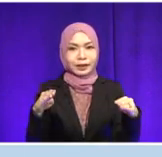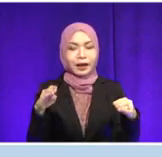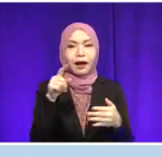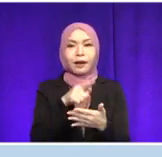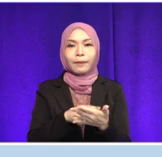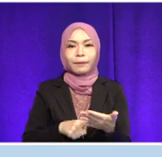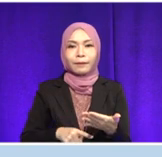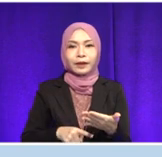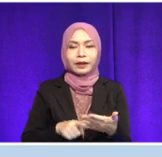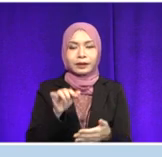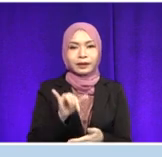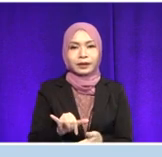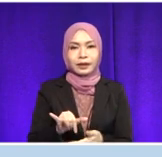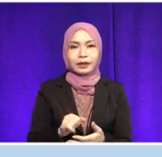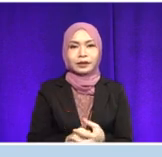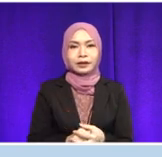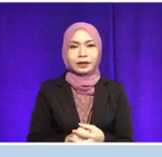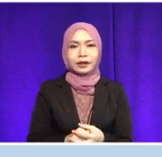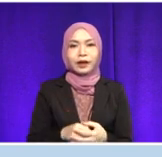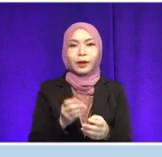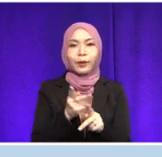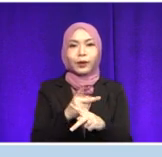dibangunkan bersandarkan ciri-ciri